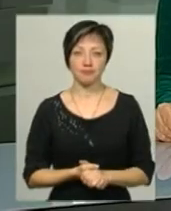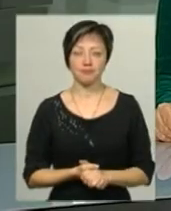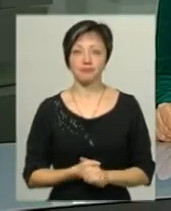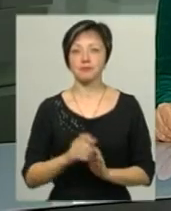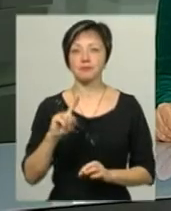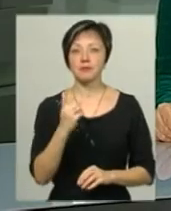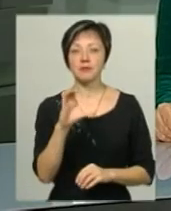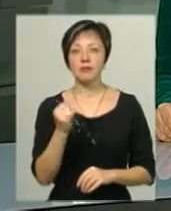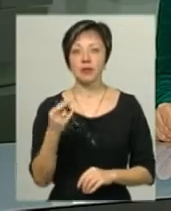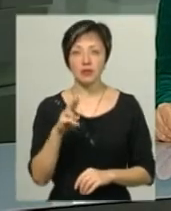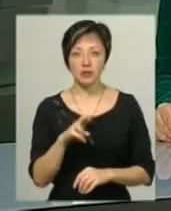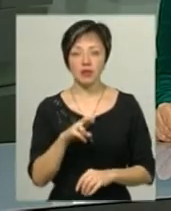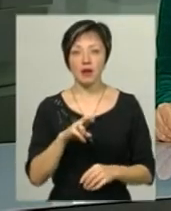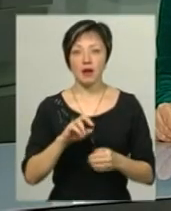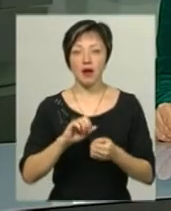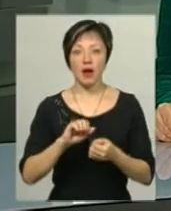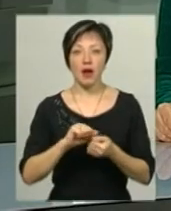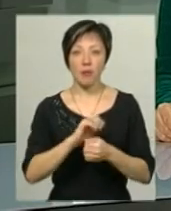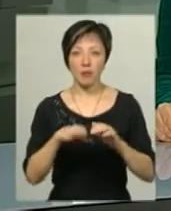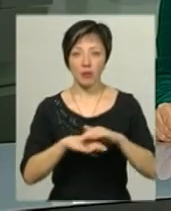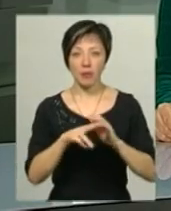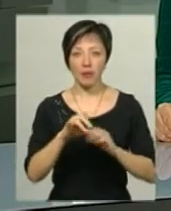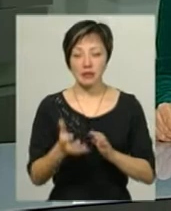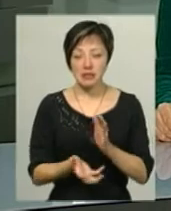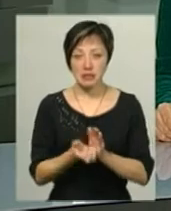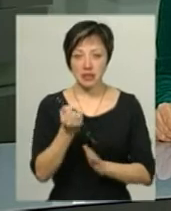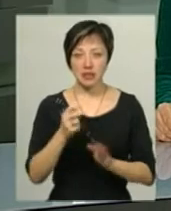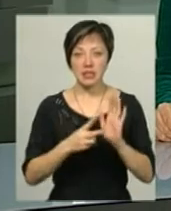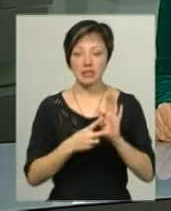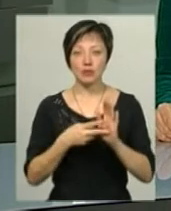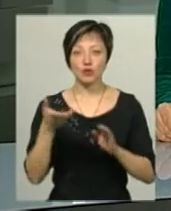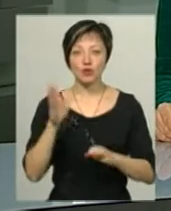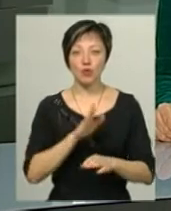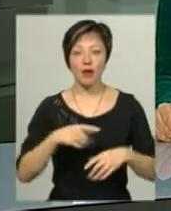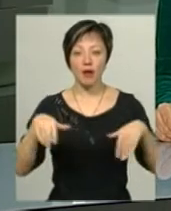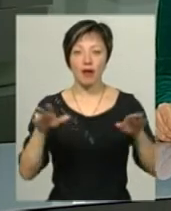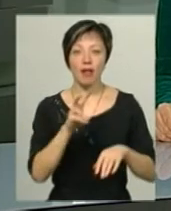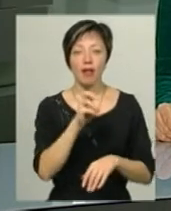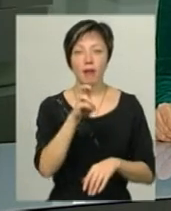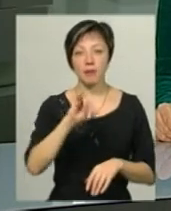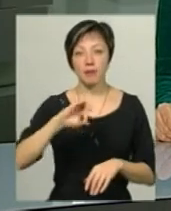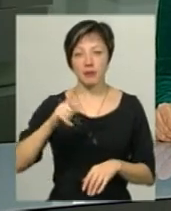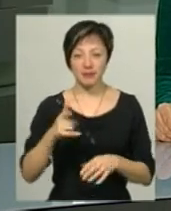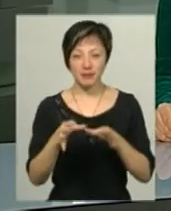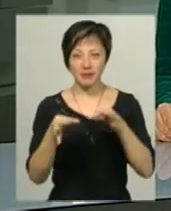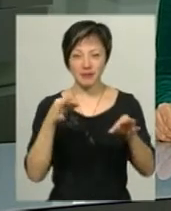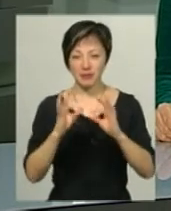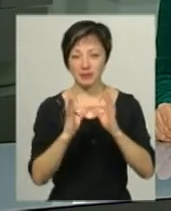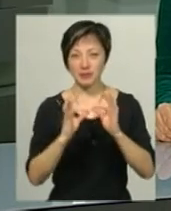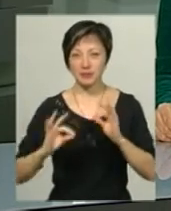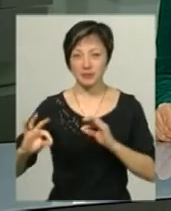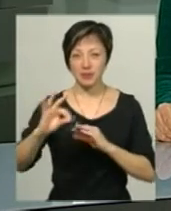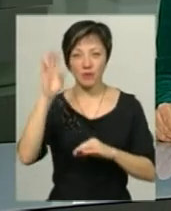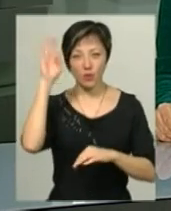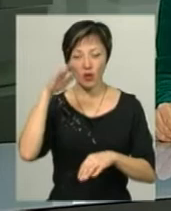Нагадаю, 1 січня рятувальники Кам'янця-Подільського дістали з міського озера 7 лебедів. Водойму затягло маслянистою плівку і птахи не